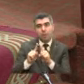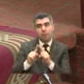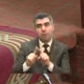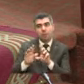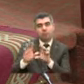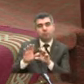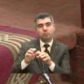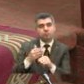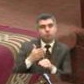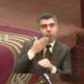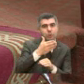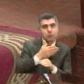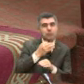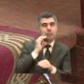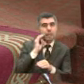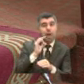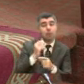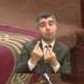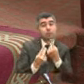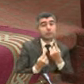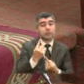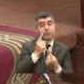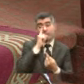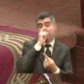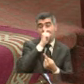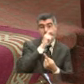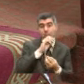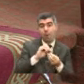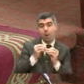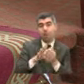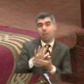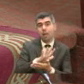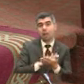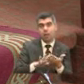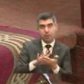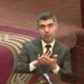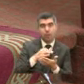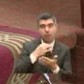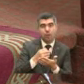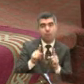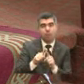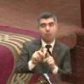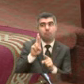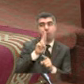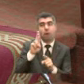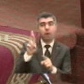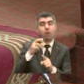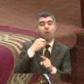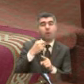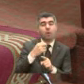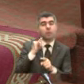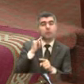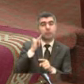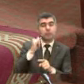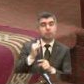دولة أخرى. المسألة الثانية وهي الموجهة تبعا لتوجيهات الملكية السامية التي تحض كل